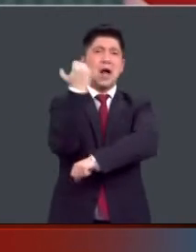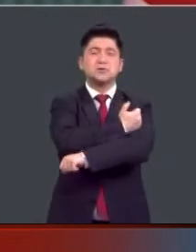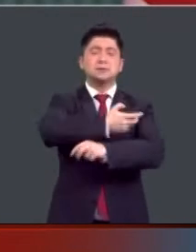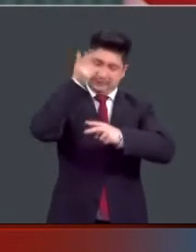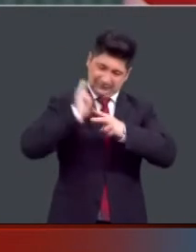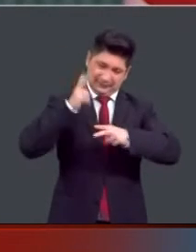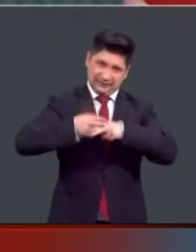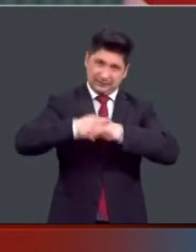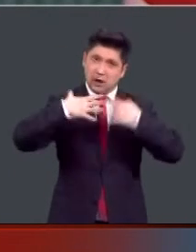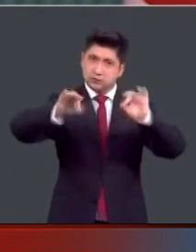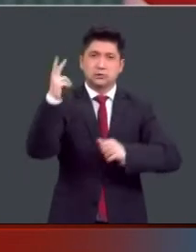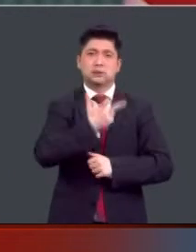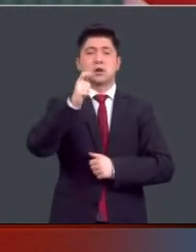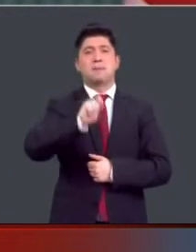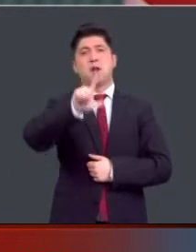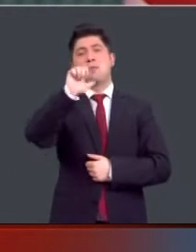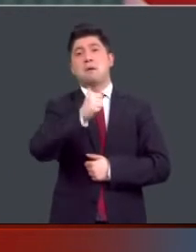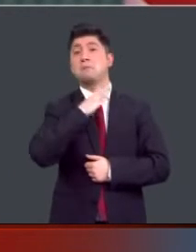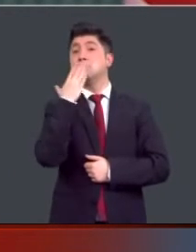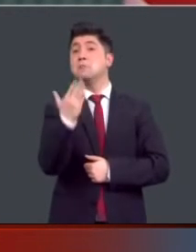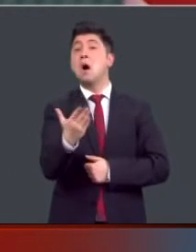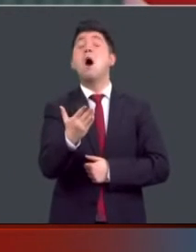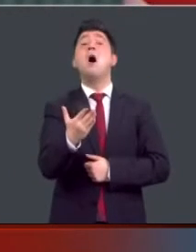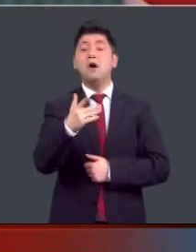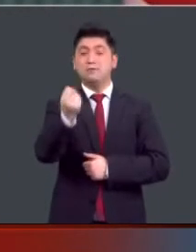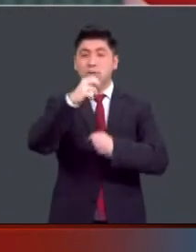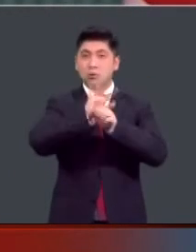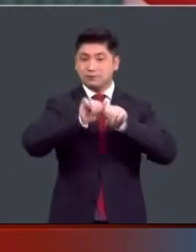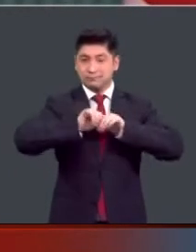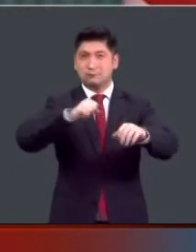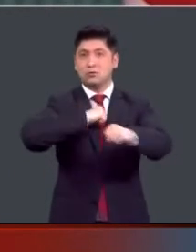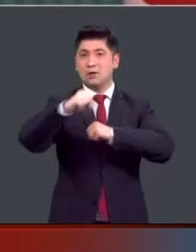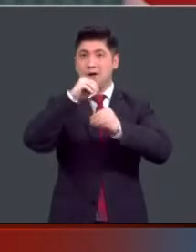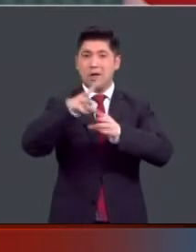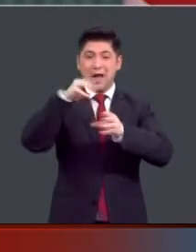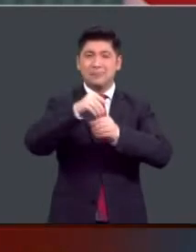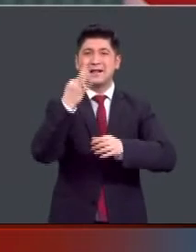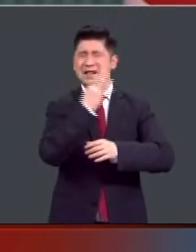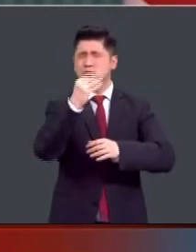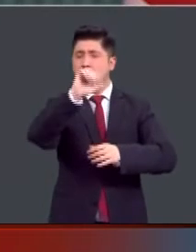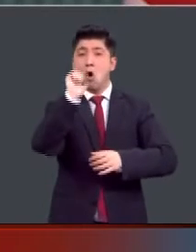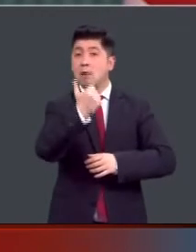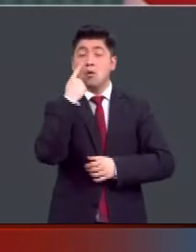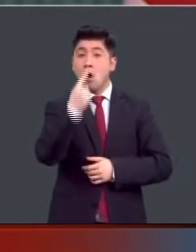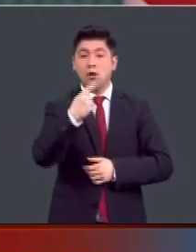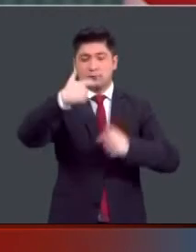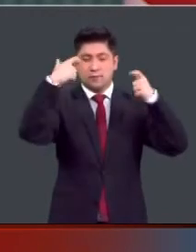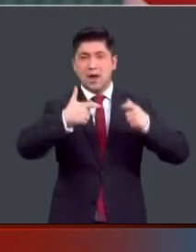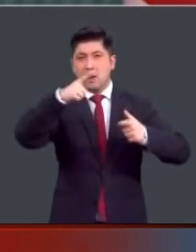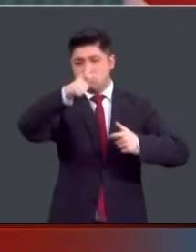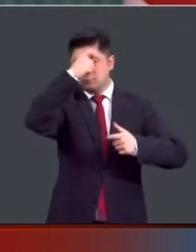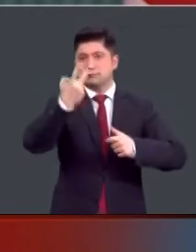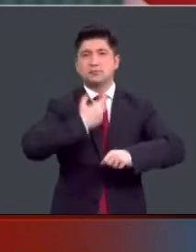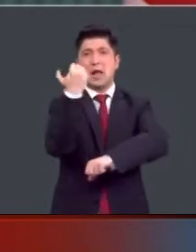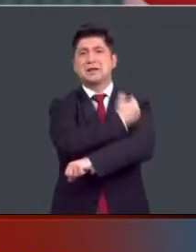hız ver bu gerektiğini gösteriyor salgınla mücadele de en kritik hususlardan biri olan yerli aşı